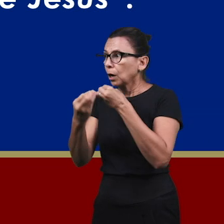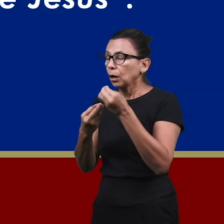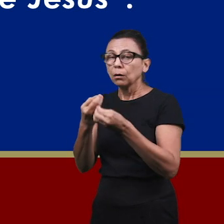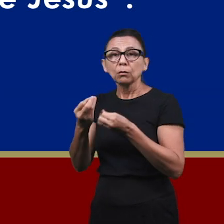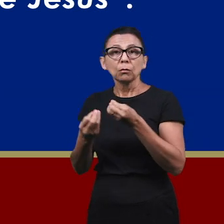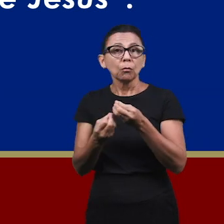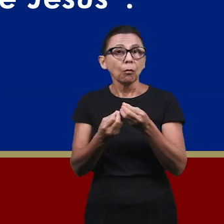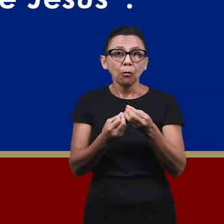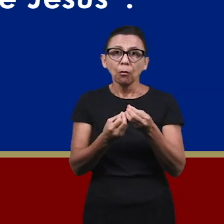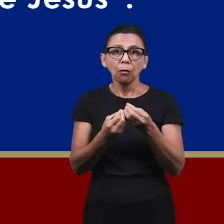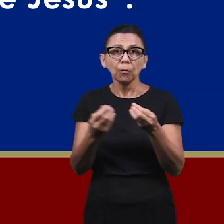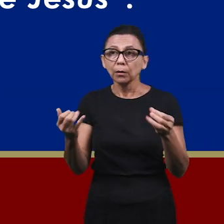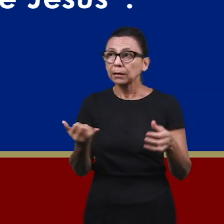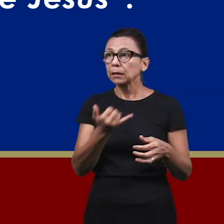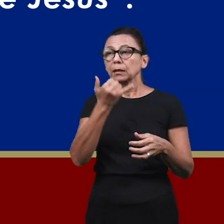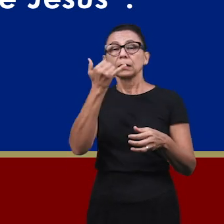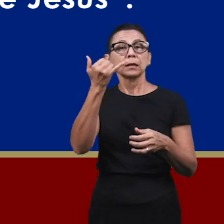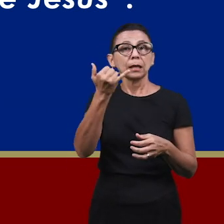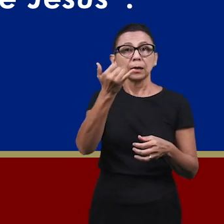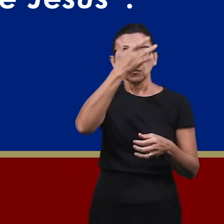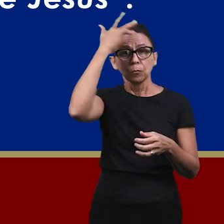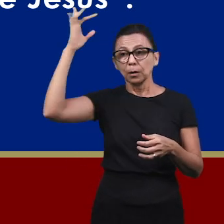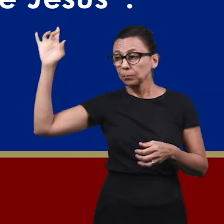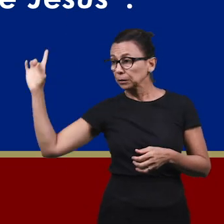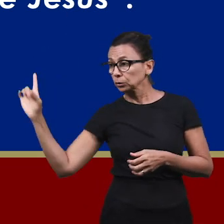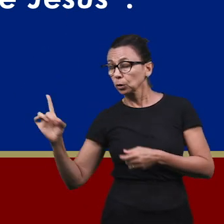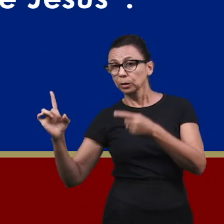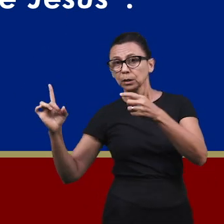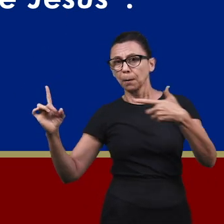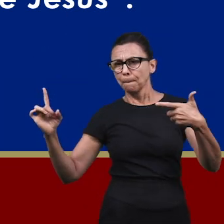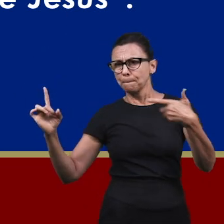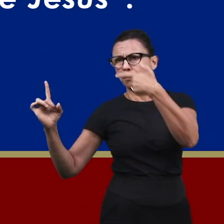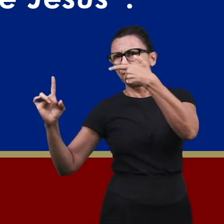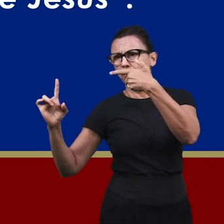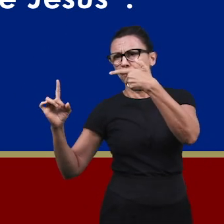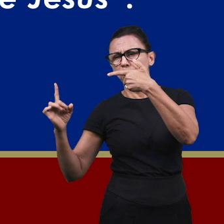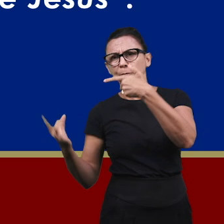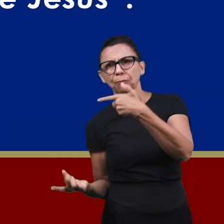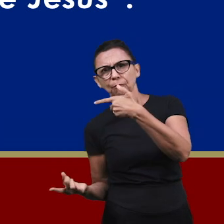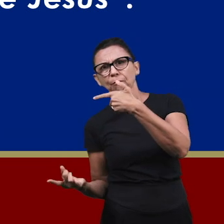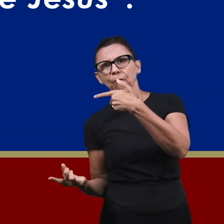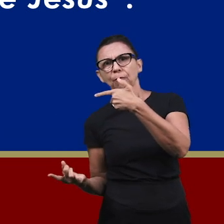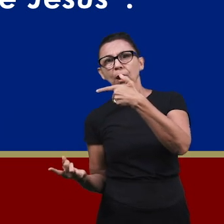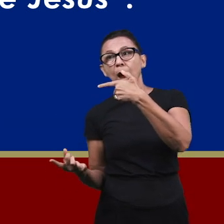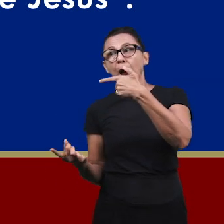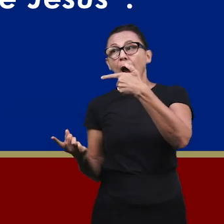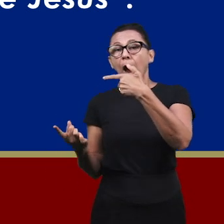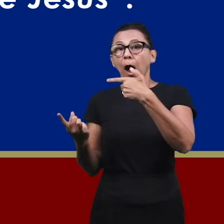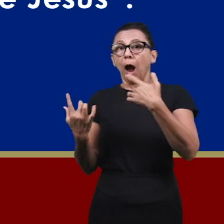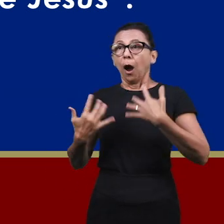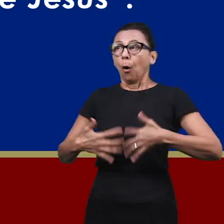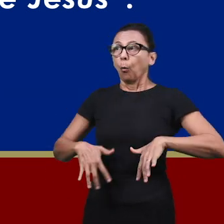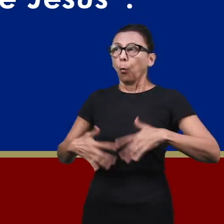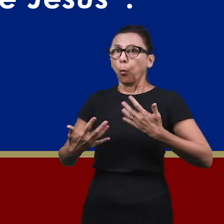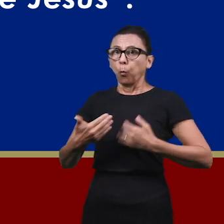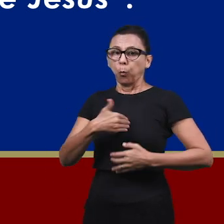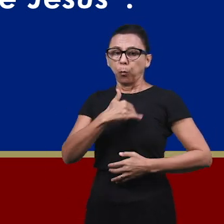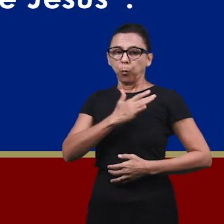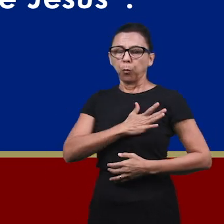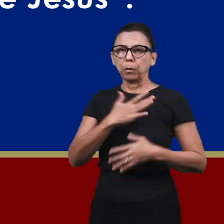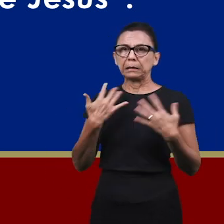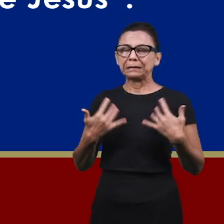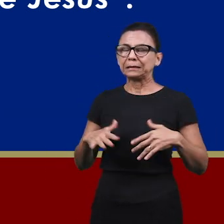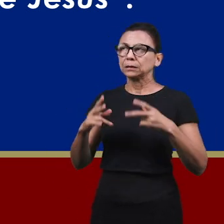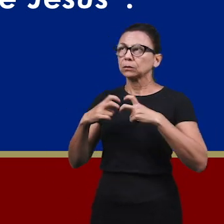direction et je n'avais pas où me cacher. Une personne était à côté de moi, a été touchée. Alors, en silence, dans mon